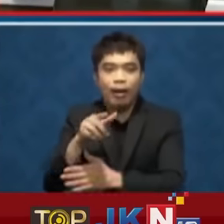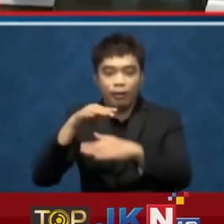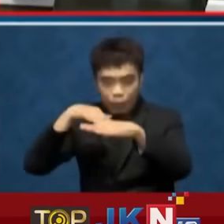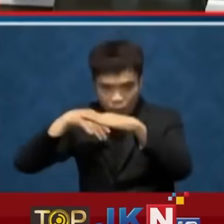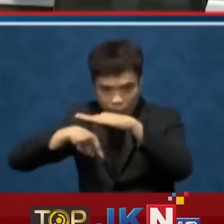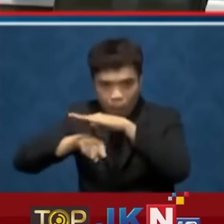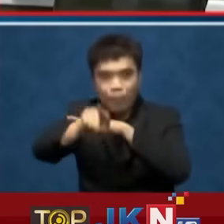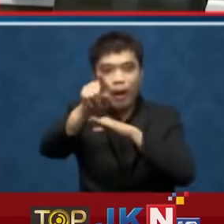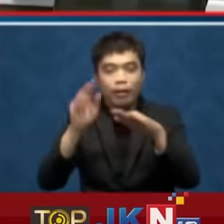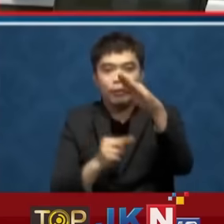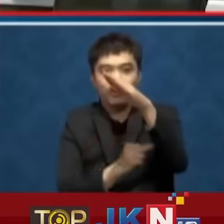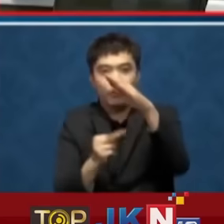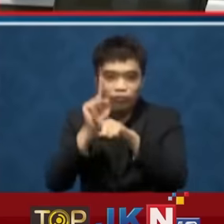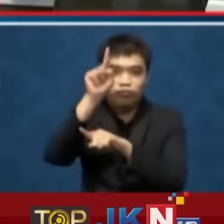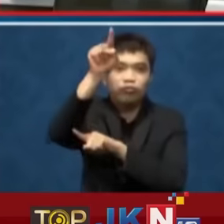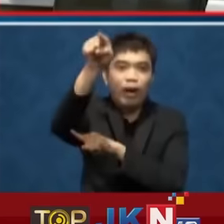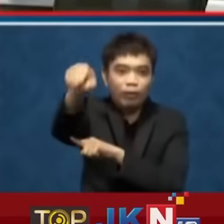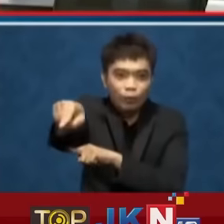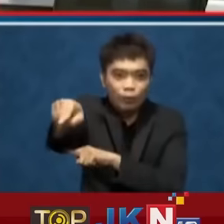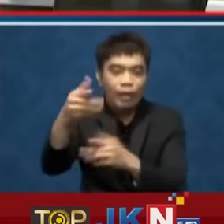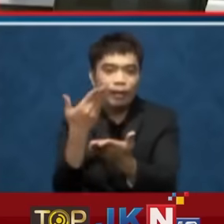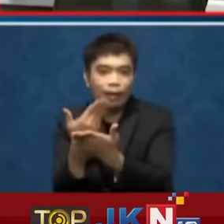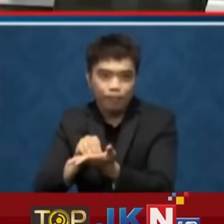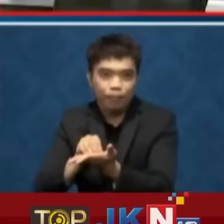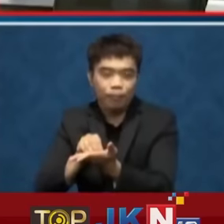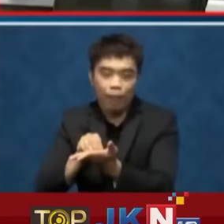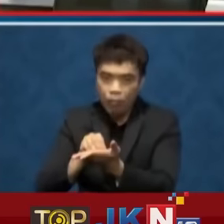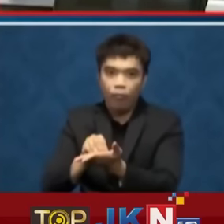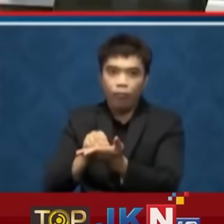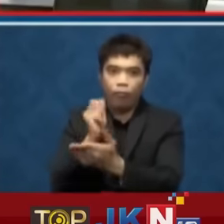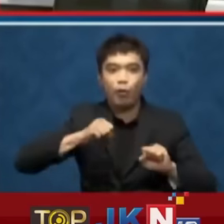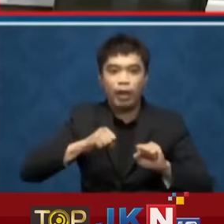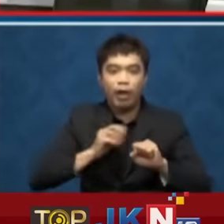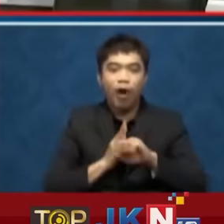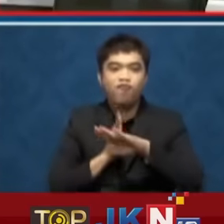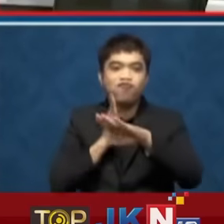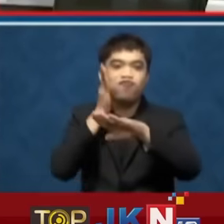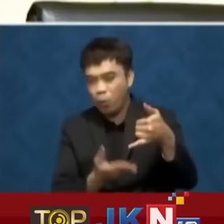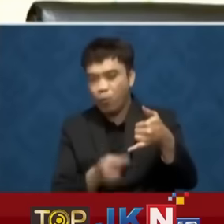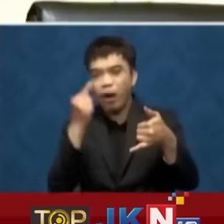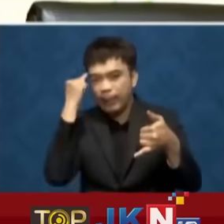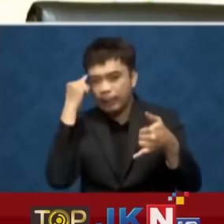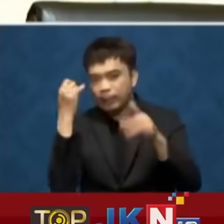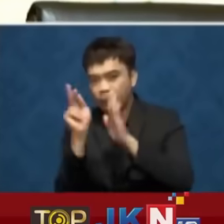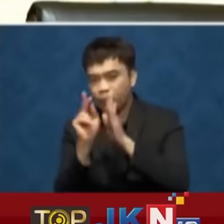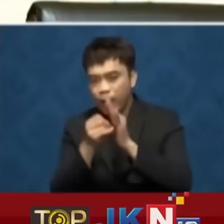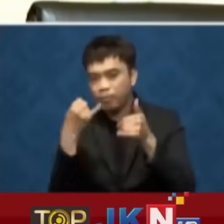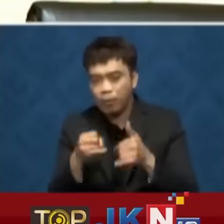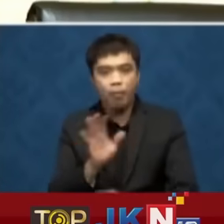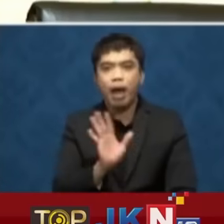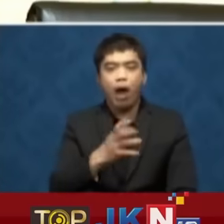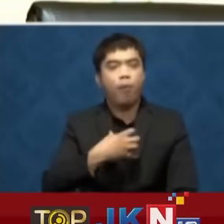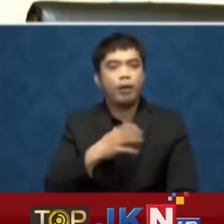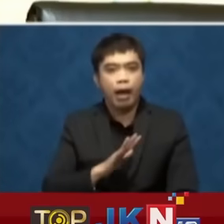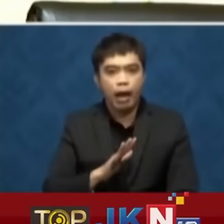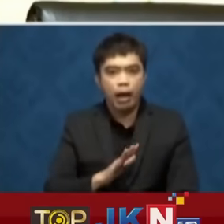งฝั่งนู้นก็มีป้อมยามแบบเดียวกันนี้รอเก็บเงินประชาชนมอเตอร์ไซค์10บาทรถเก๋ง20บาทวันก่อนท่านเป็นนักธุรกิจท่าน